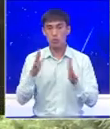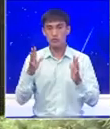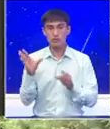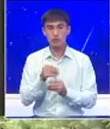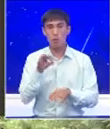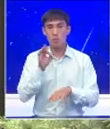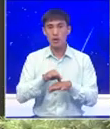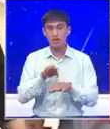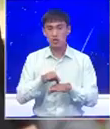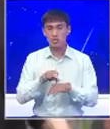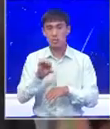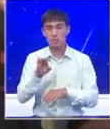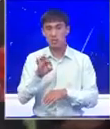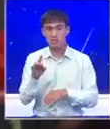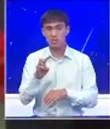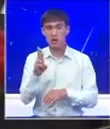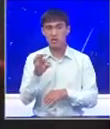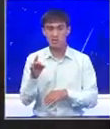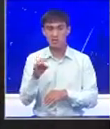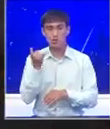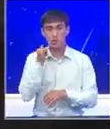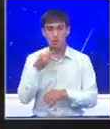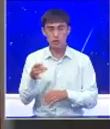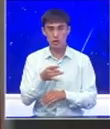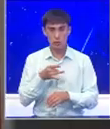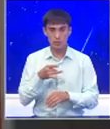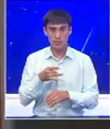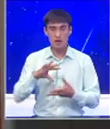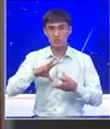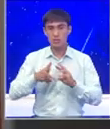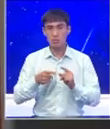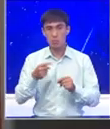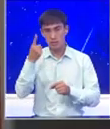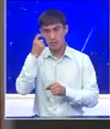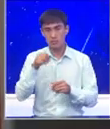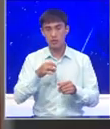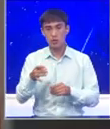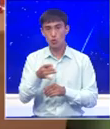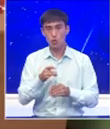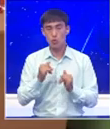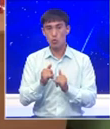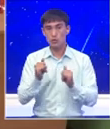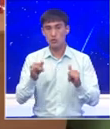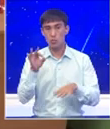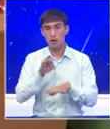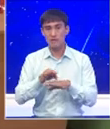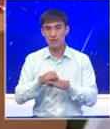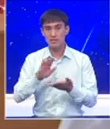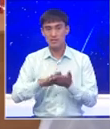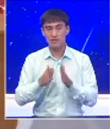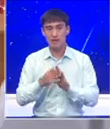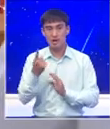всего болеют жители Инбиши-Казахского, Карасайского и Уйгурского районов. В целом, по данному региону, темпы роста заболеваемости